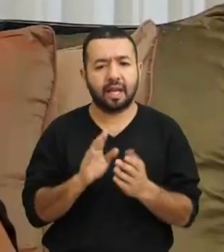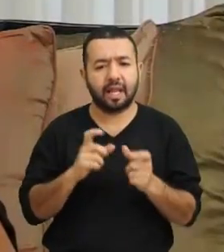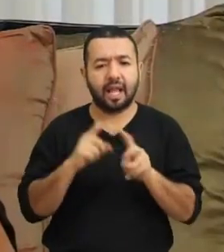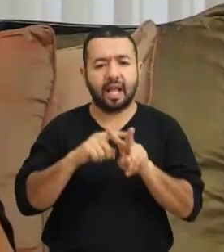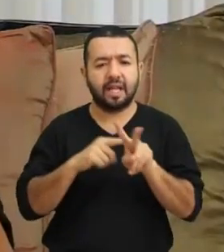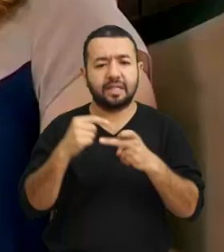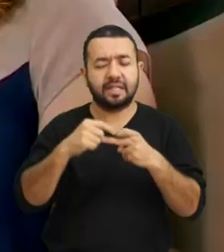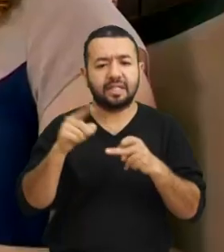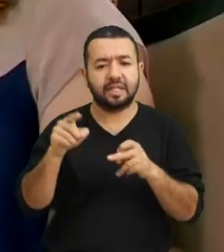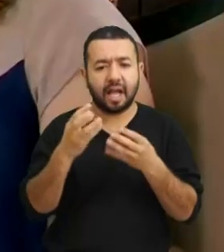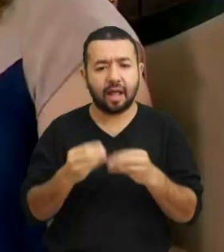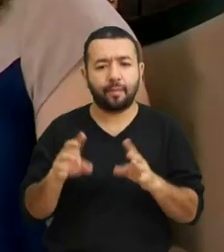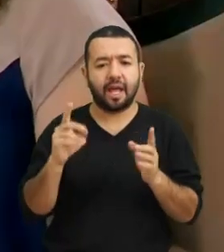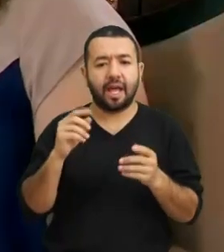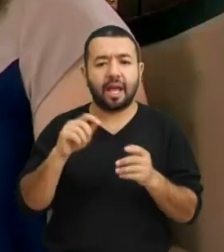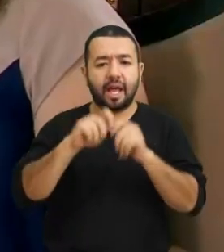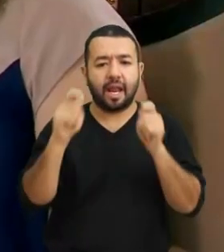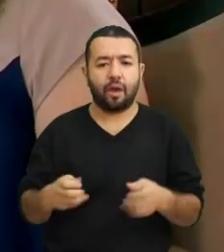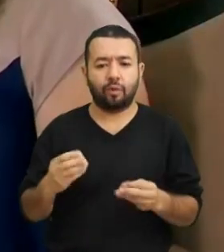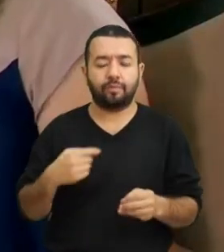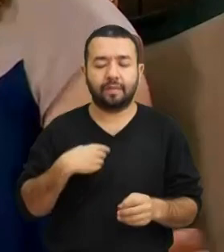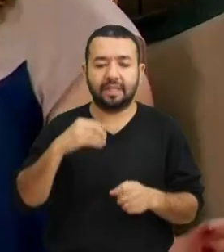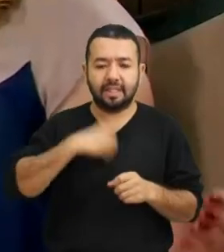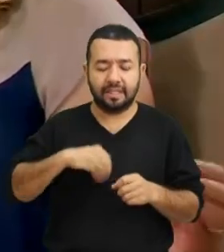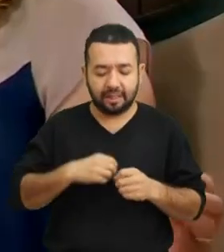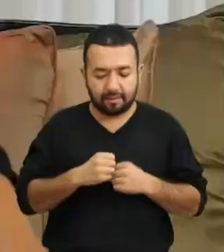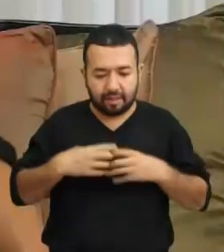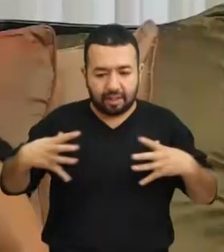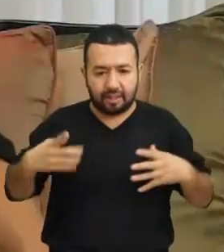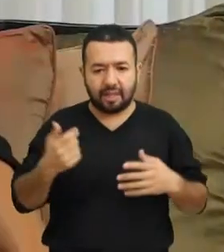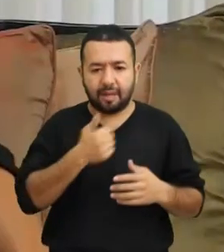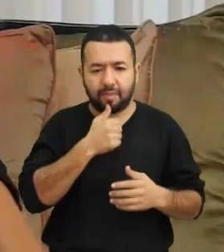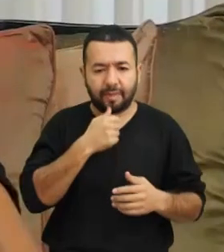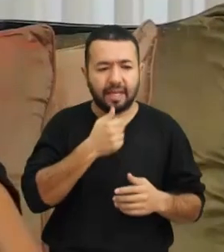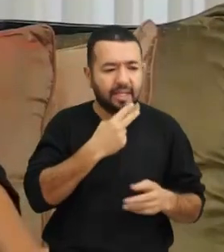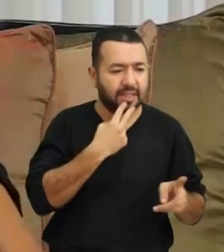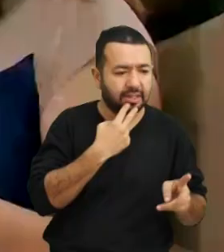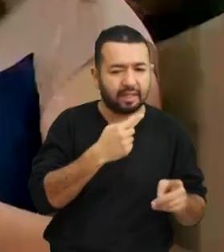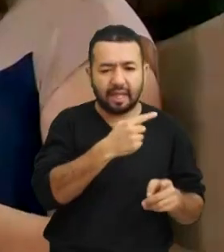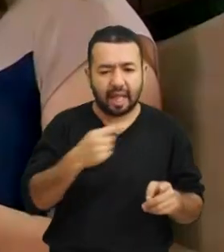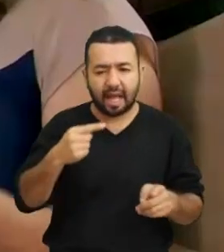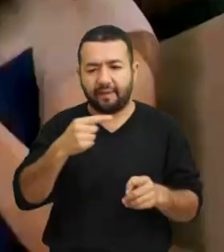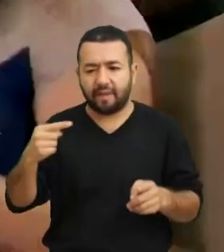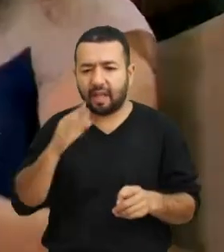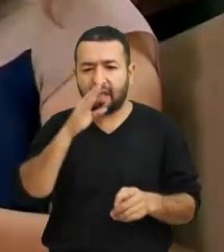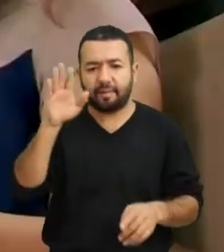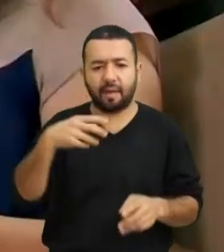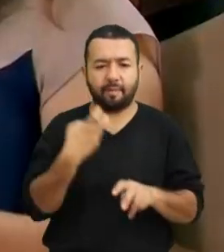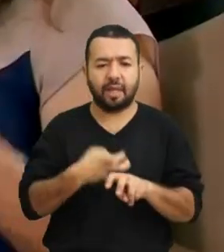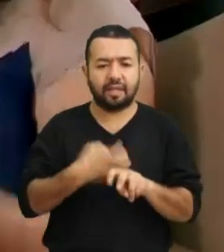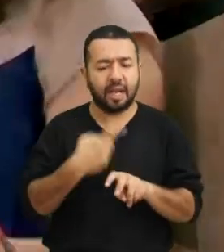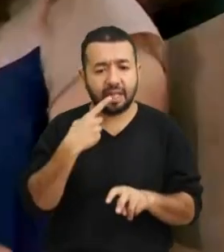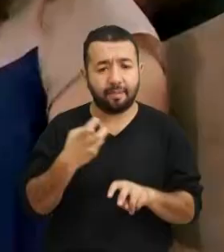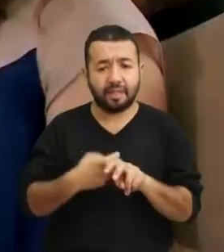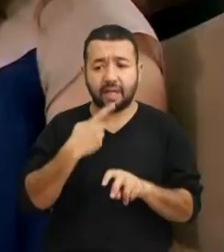yapmama rekorunu kırar. Resmen içim şişti. İkiniz de baba kız negatif negatif çağırıyorsunuz canım. Maşallah